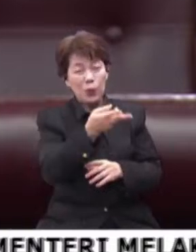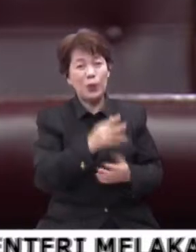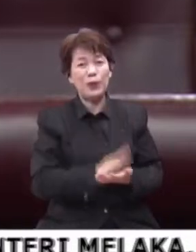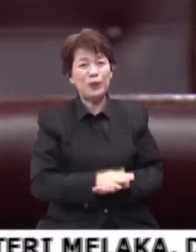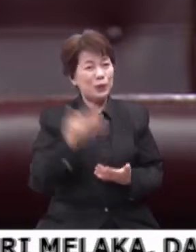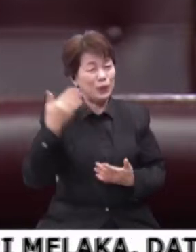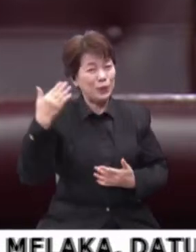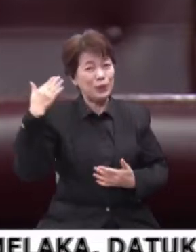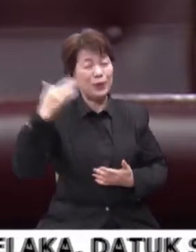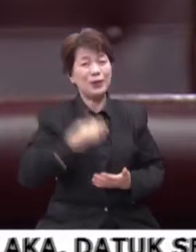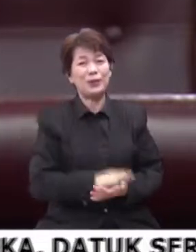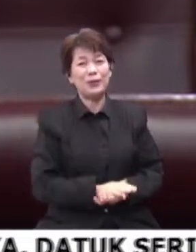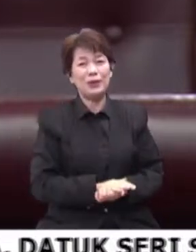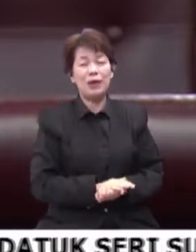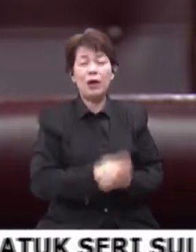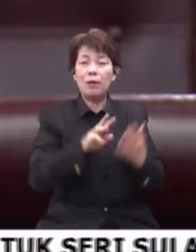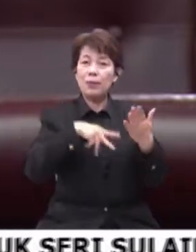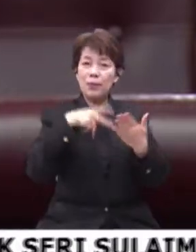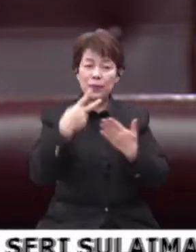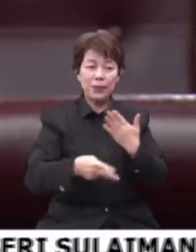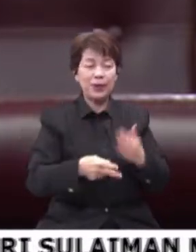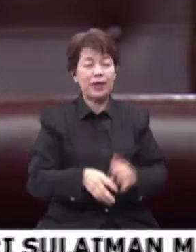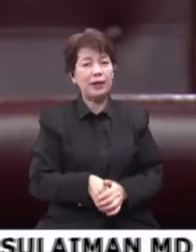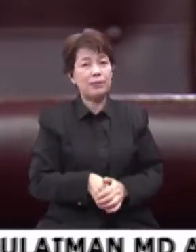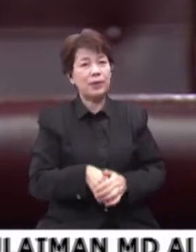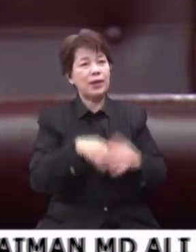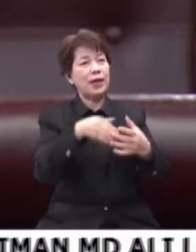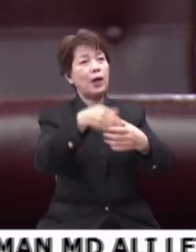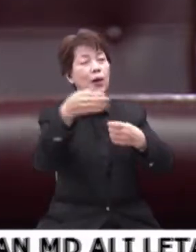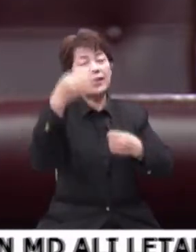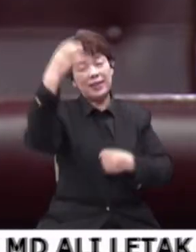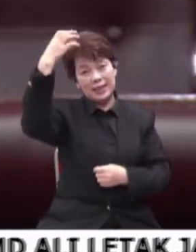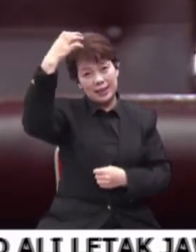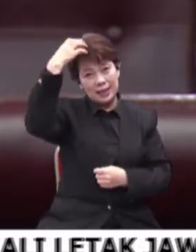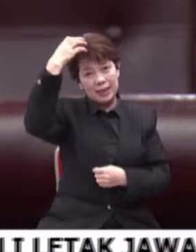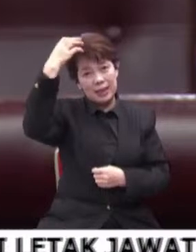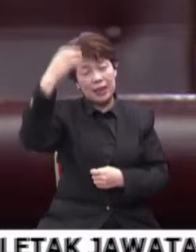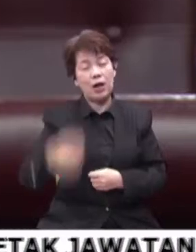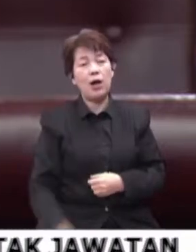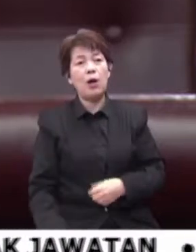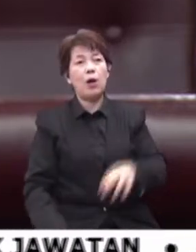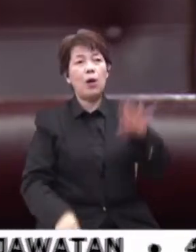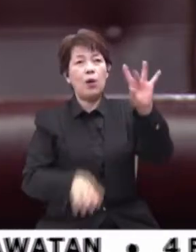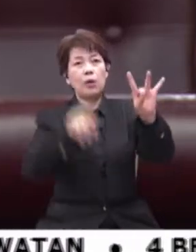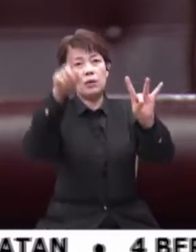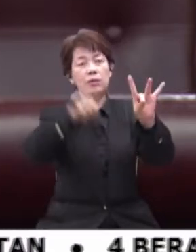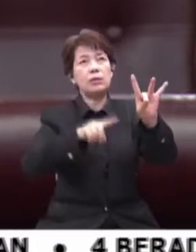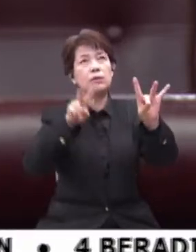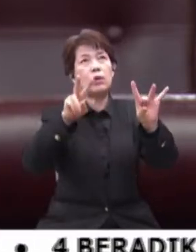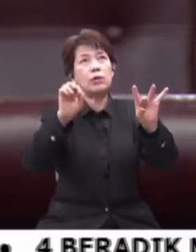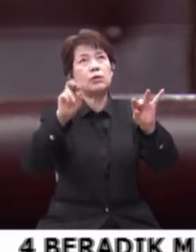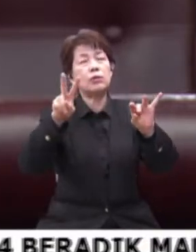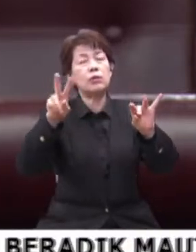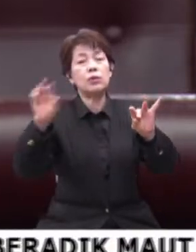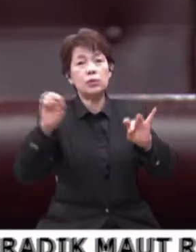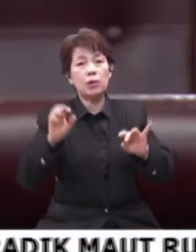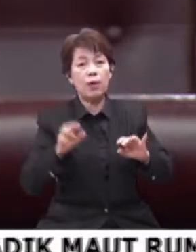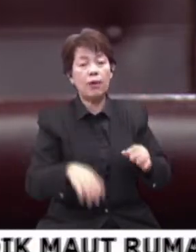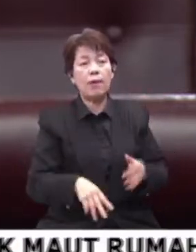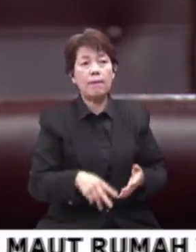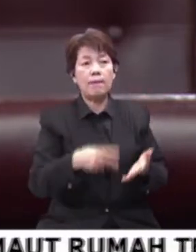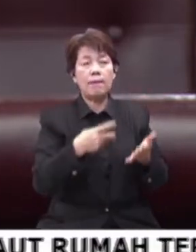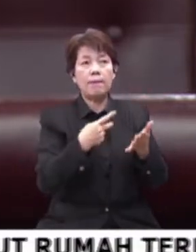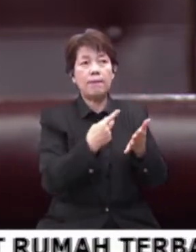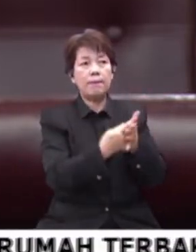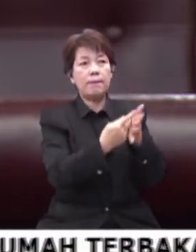pameran di program ekspresi keluarga Malaysia selango pada orkes 2022 pameran di hari organik